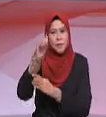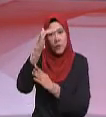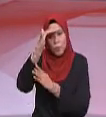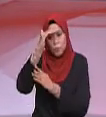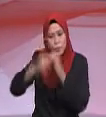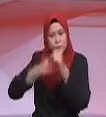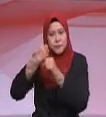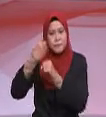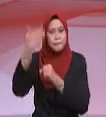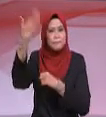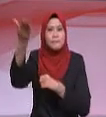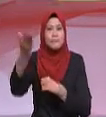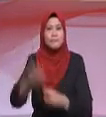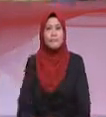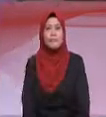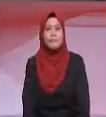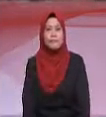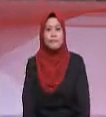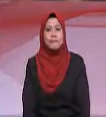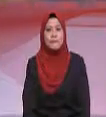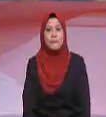depan.